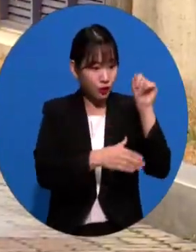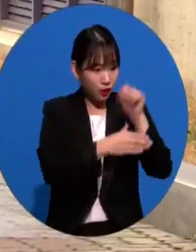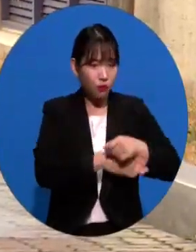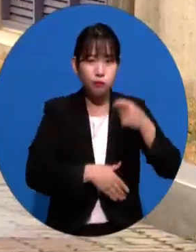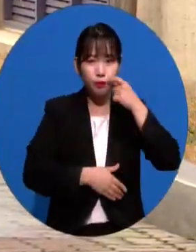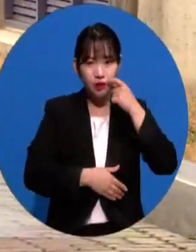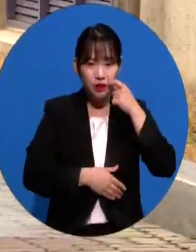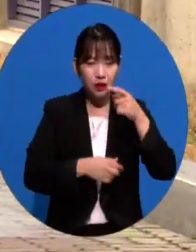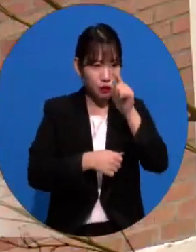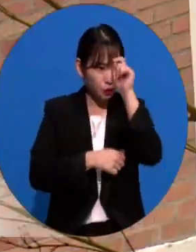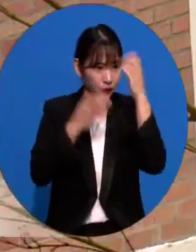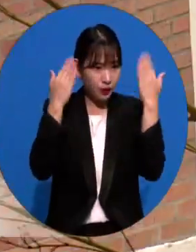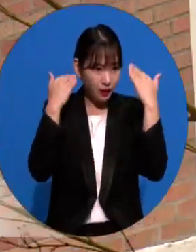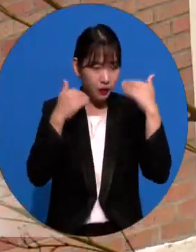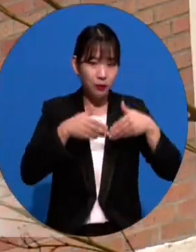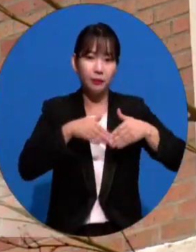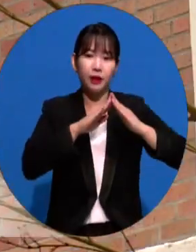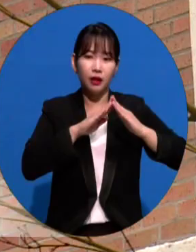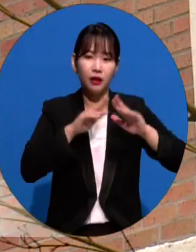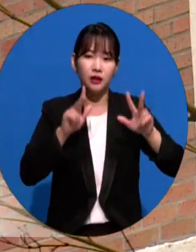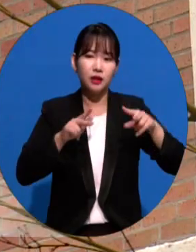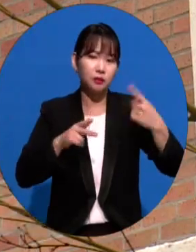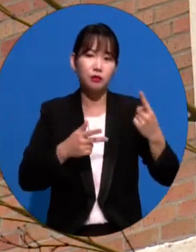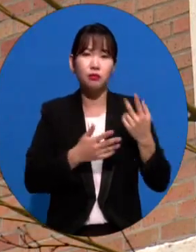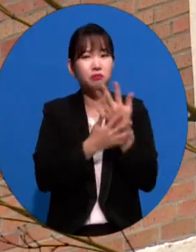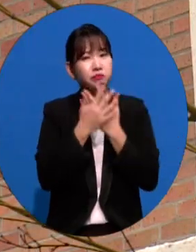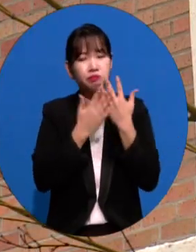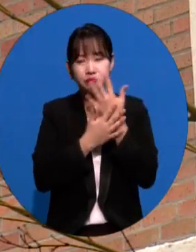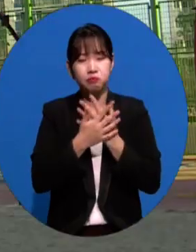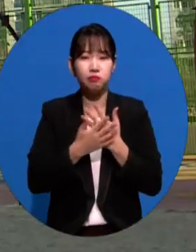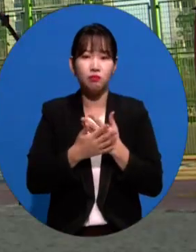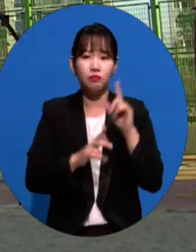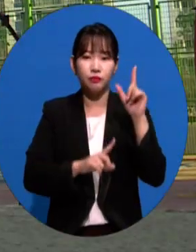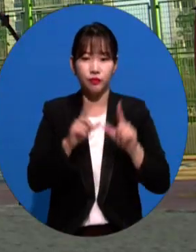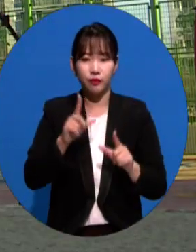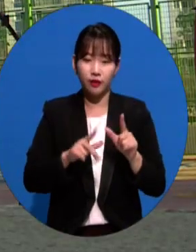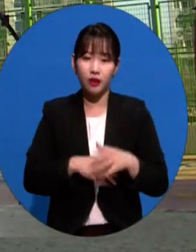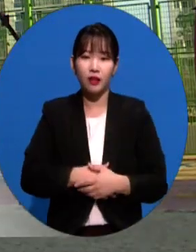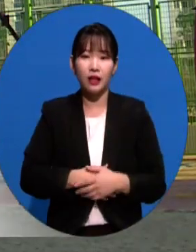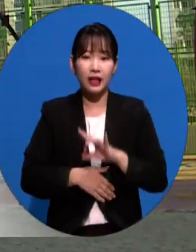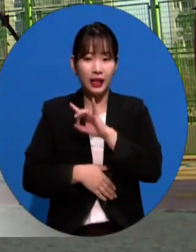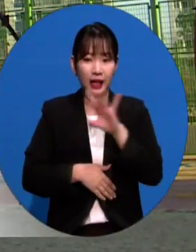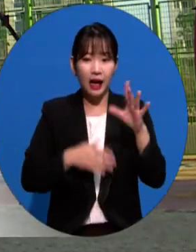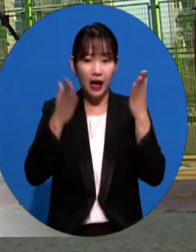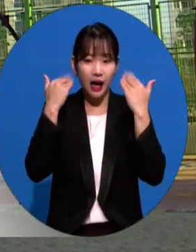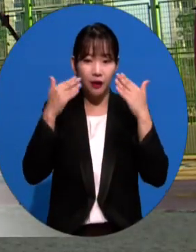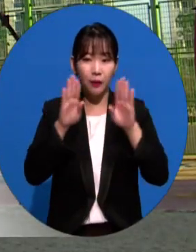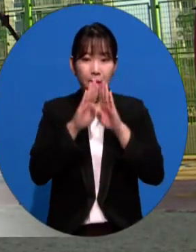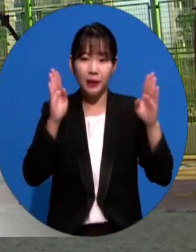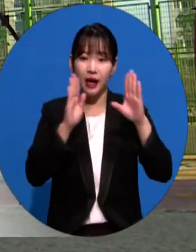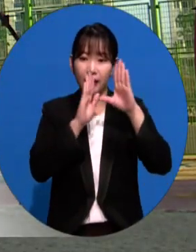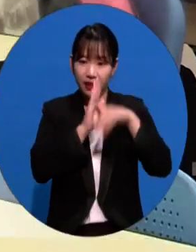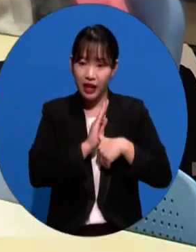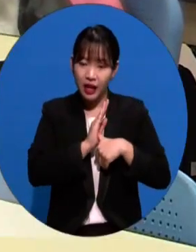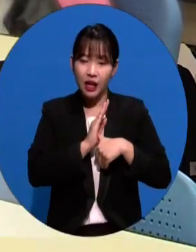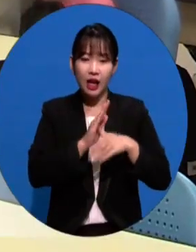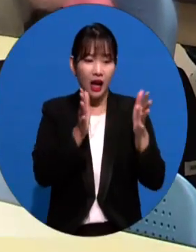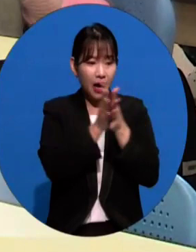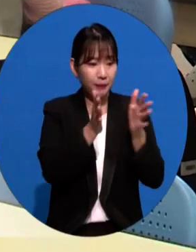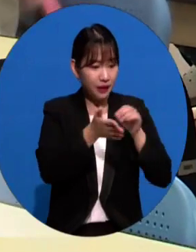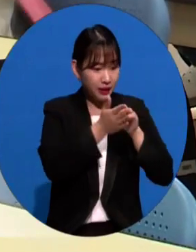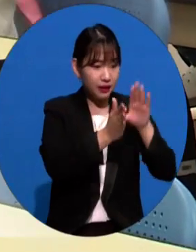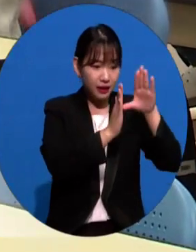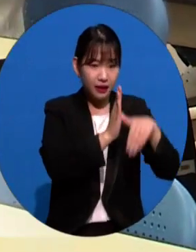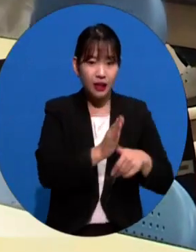승인을 받지 못한 고등학교 신설은 아직도 요원한 상태입니다 이처럼 각급 학교에 개교 시기가 아파트